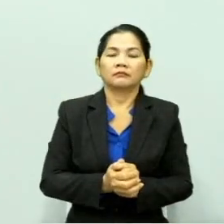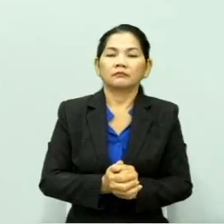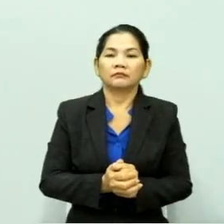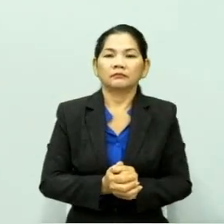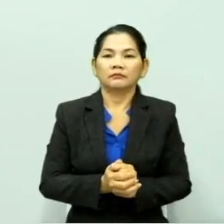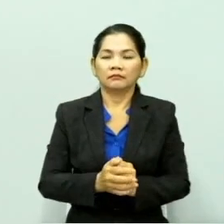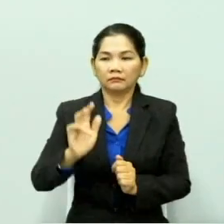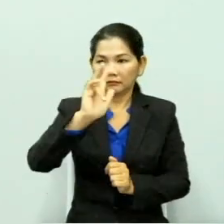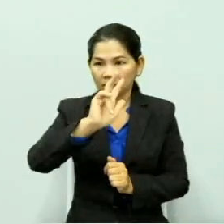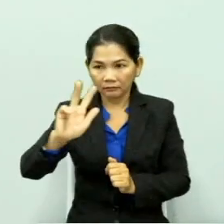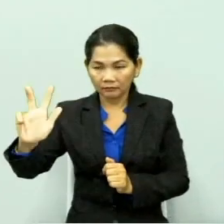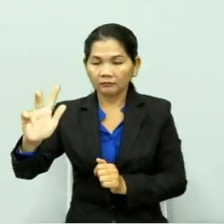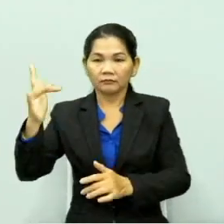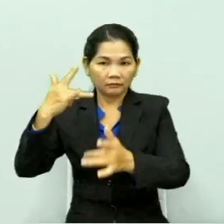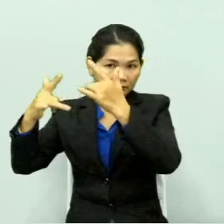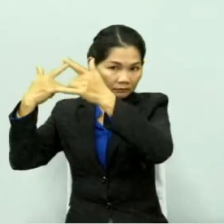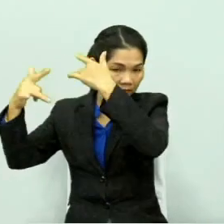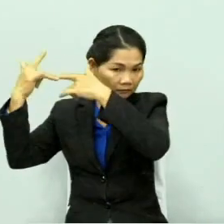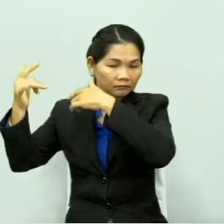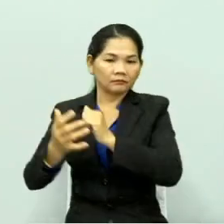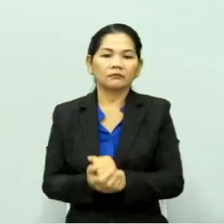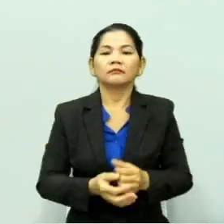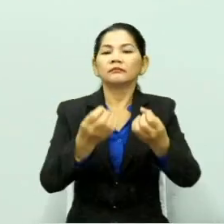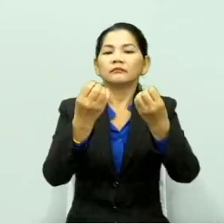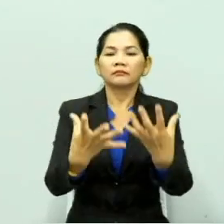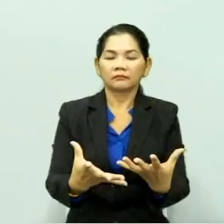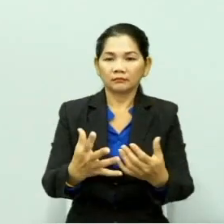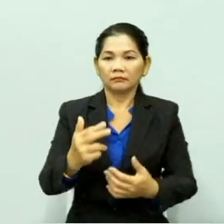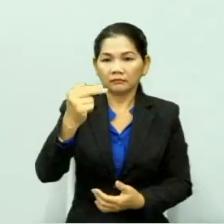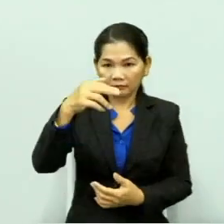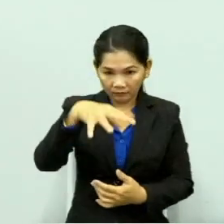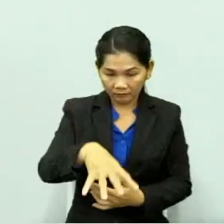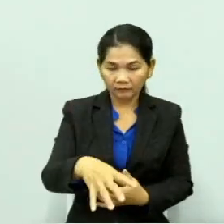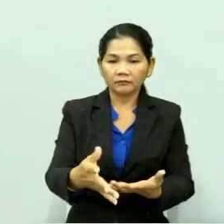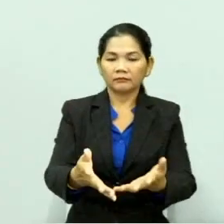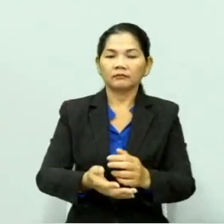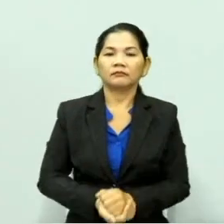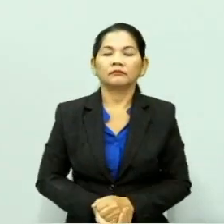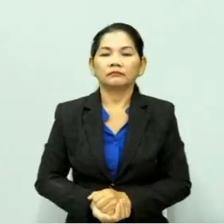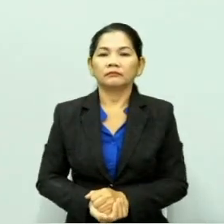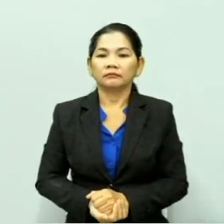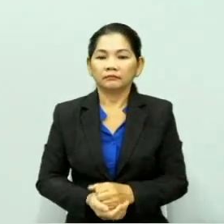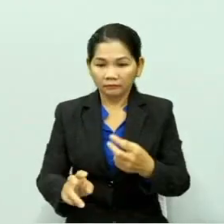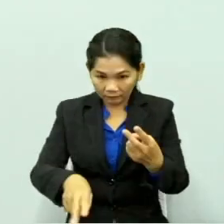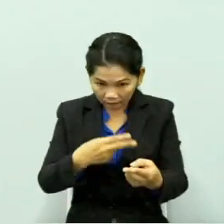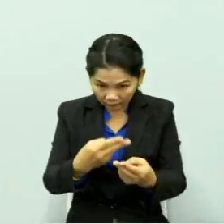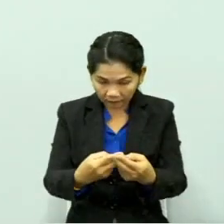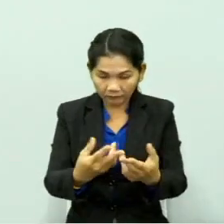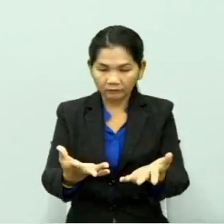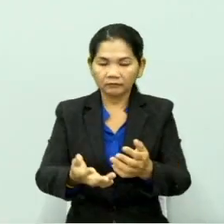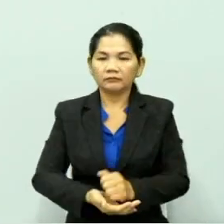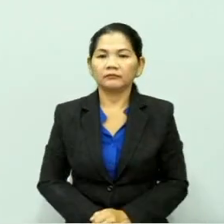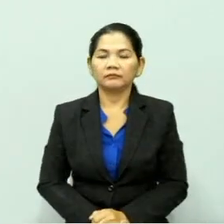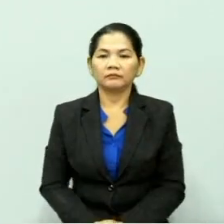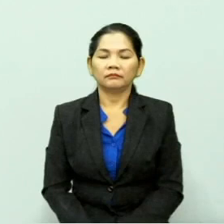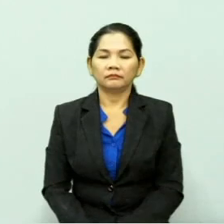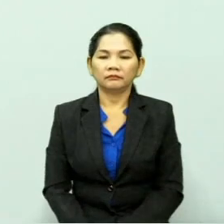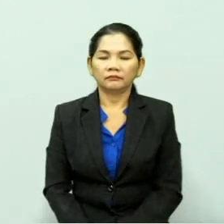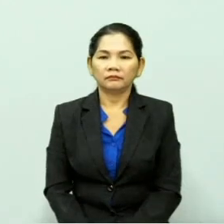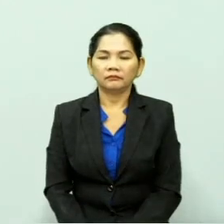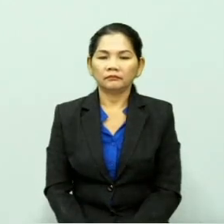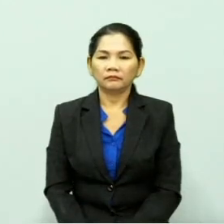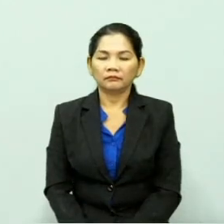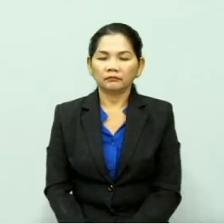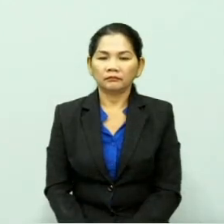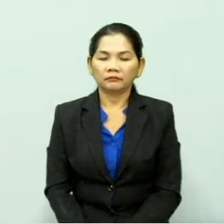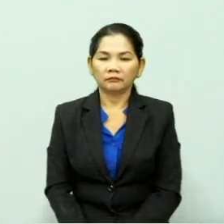chà pra sát bộ ràn chà miên phần màn cần lành chẳng còn ai trai bạp này khu bàn thế con